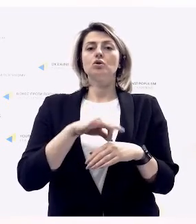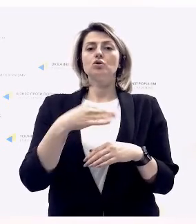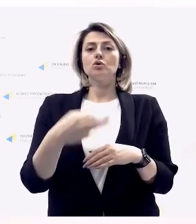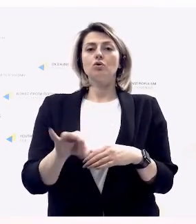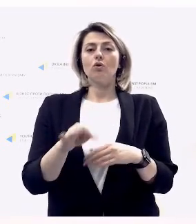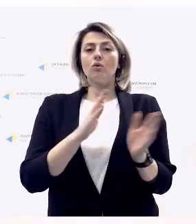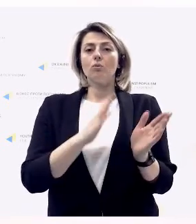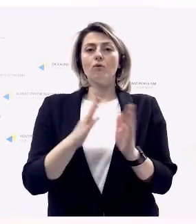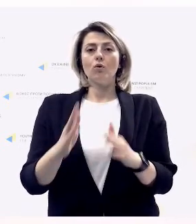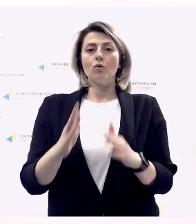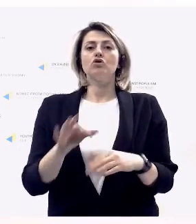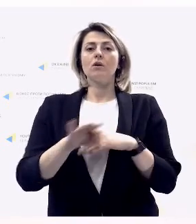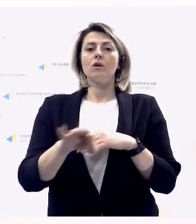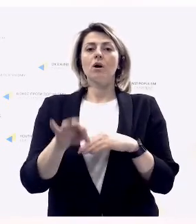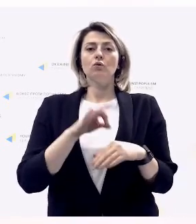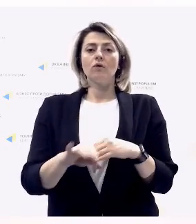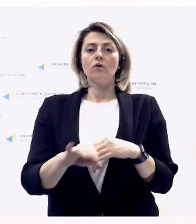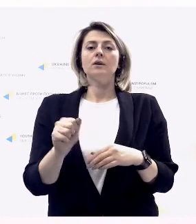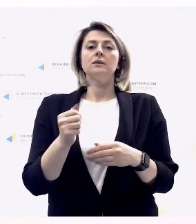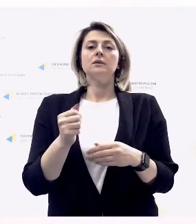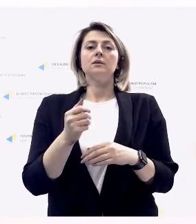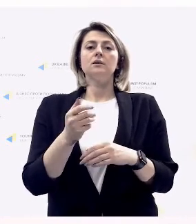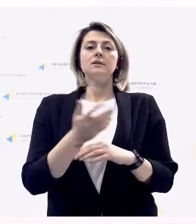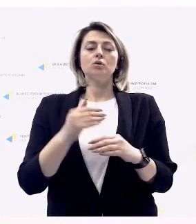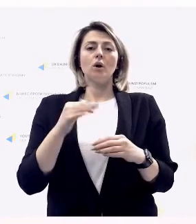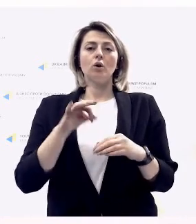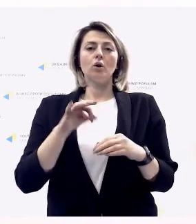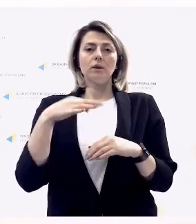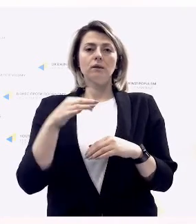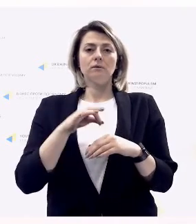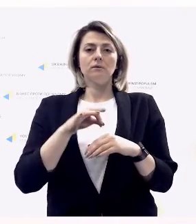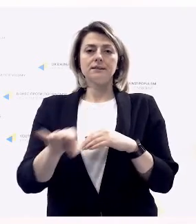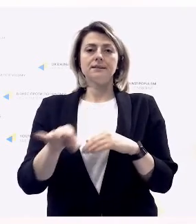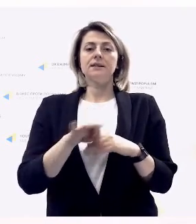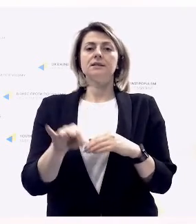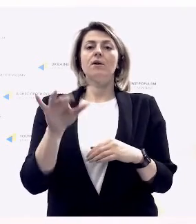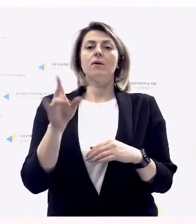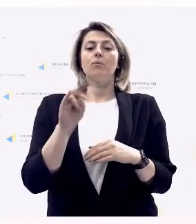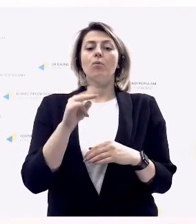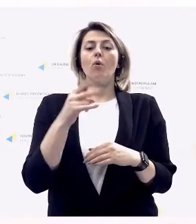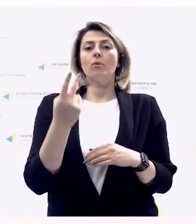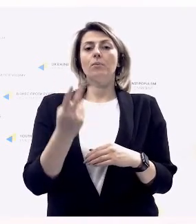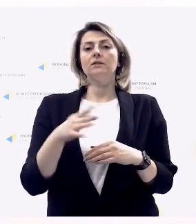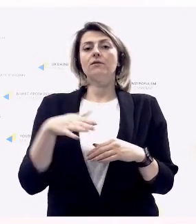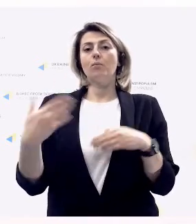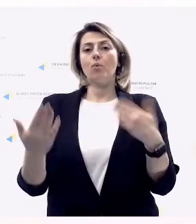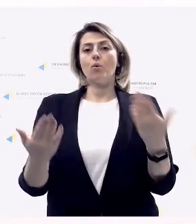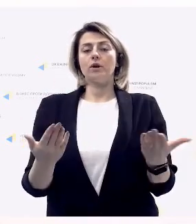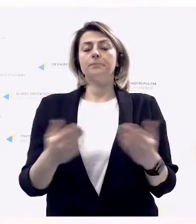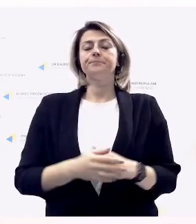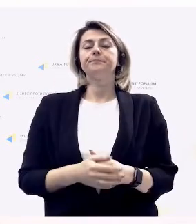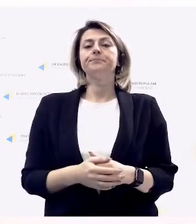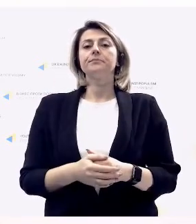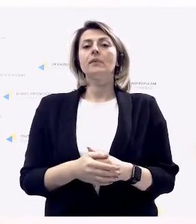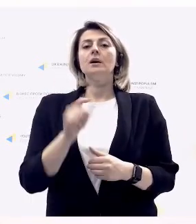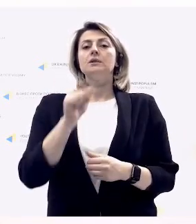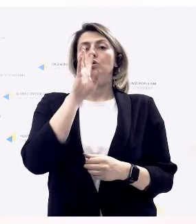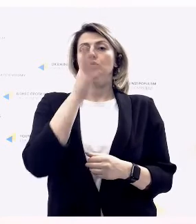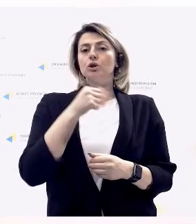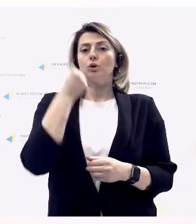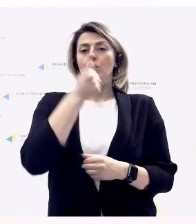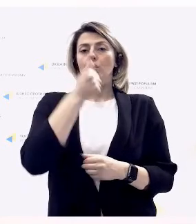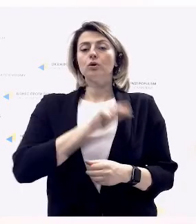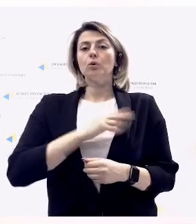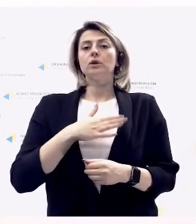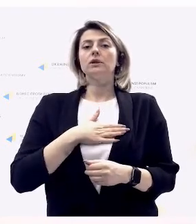сексуального насильства по обидві боки лінії розмежування. За 4 роки роботи